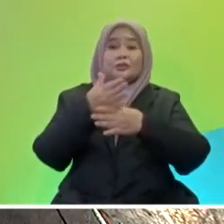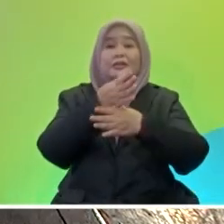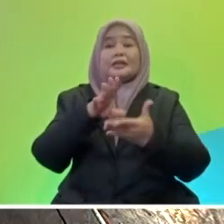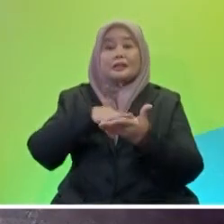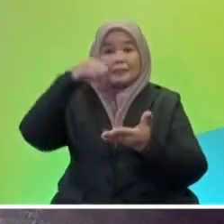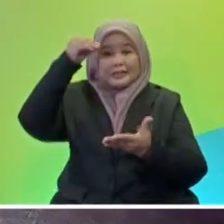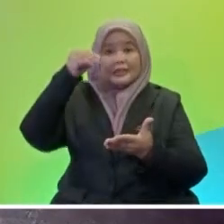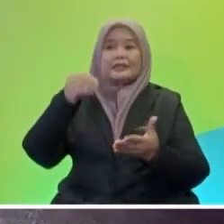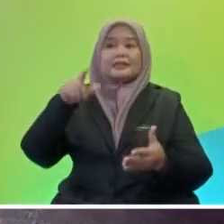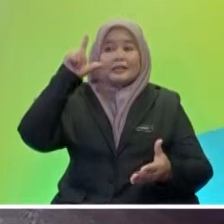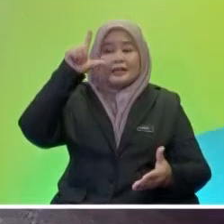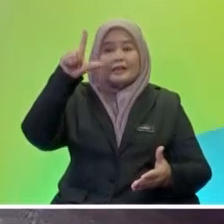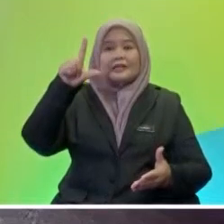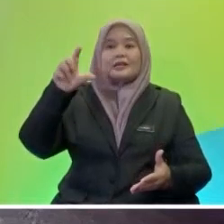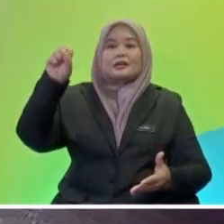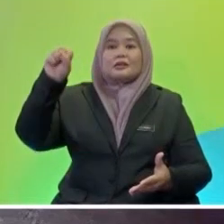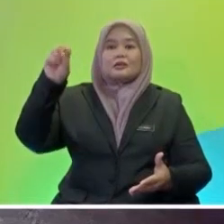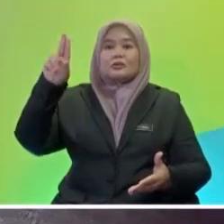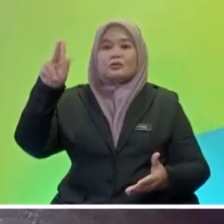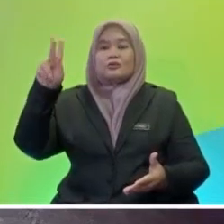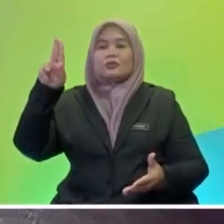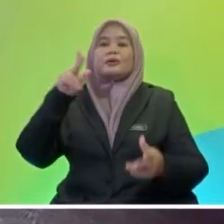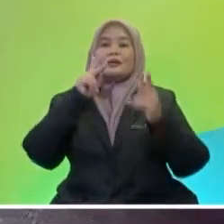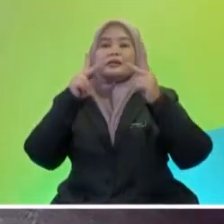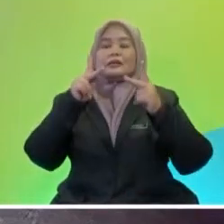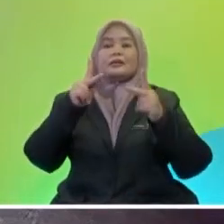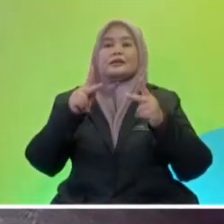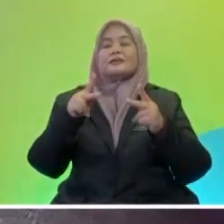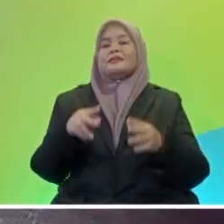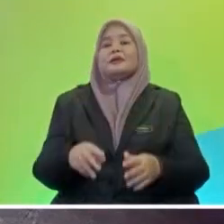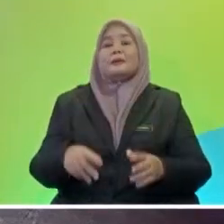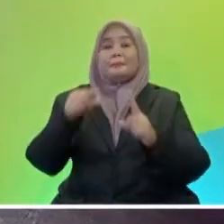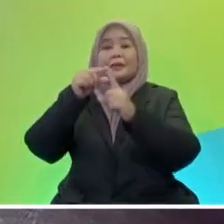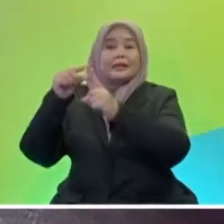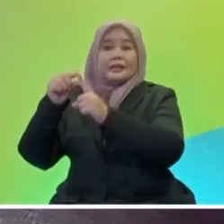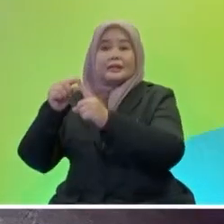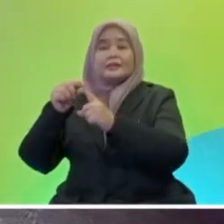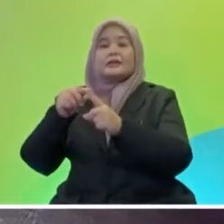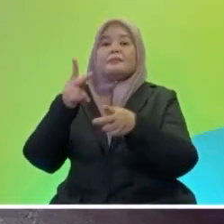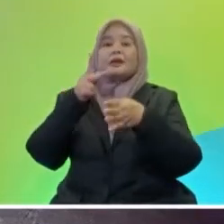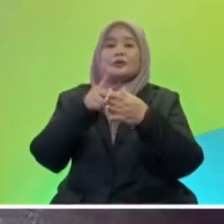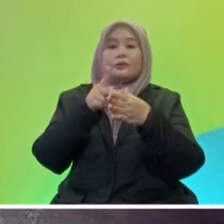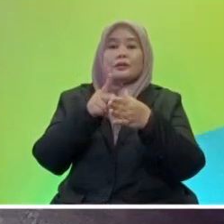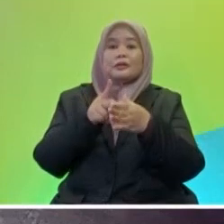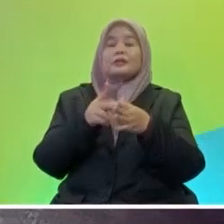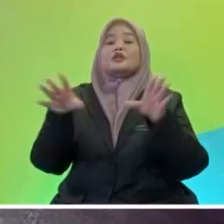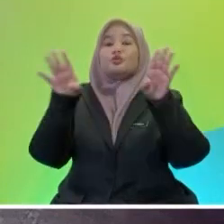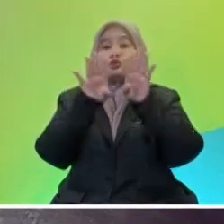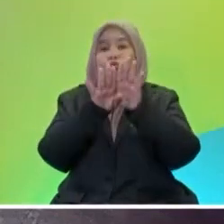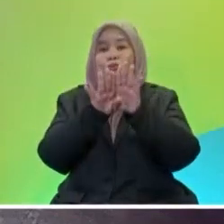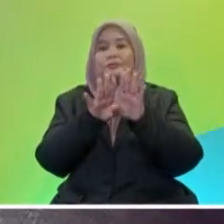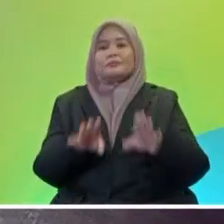pembelajaran kita lihat suku kata yang terdiri dari perkataan yang mengandung suku kata tertutup